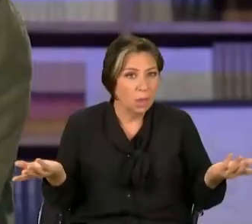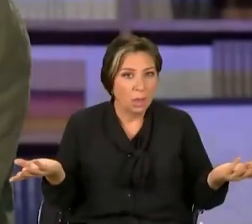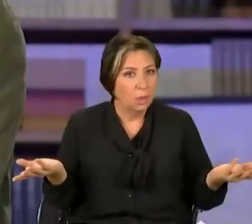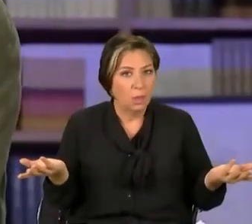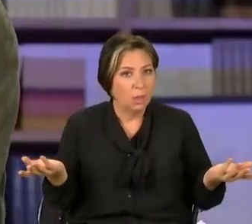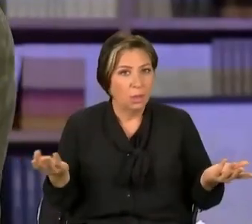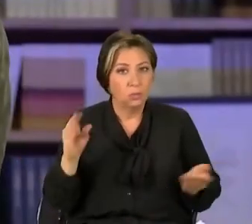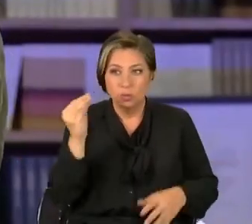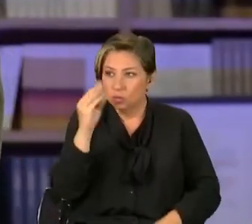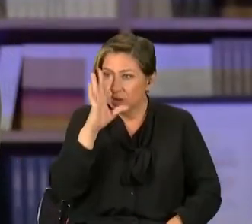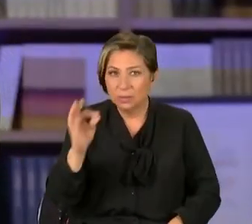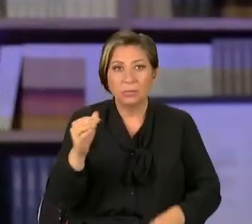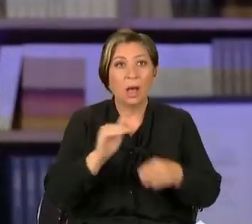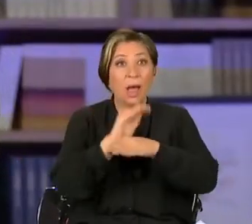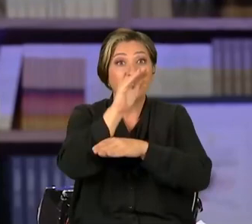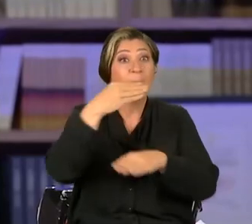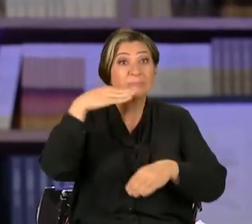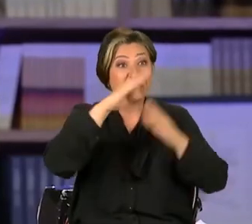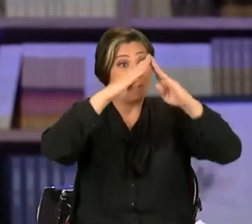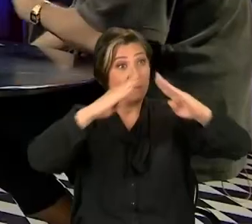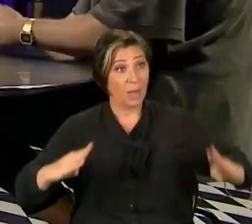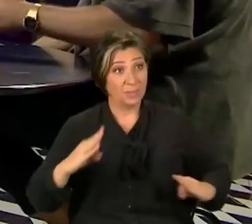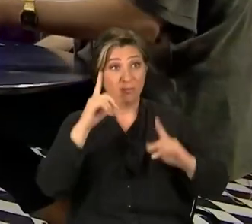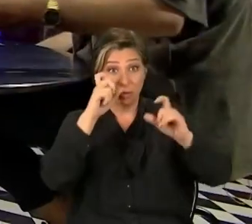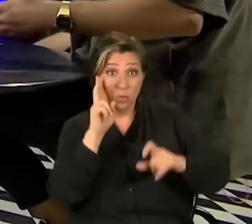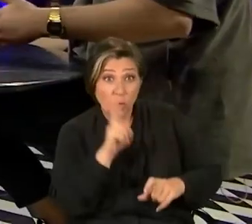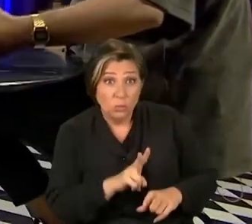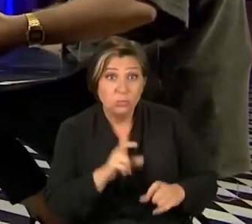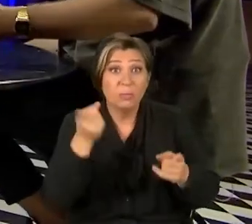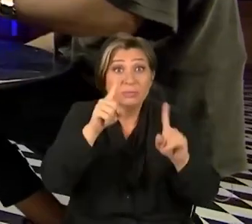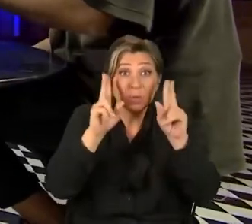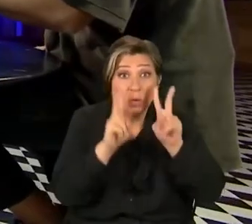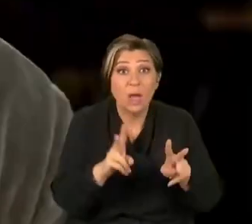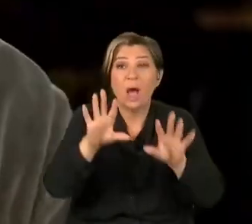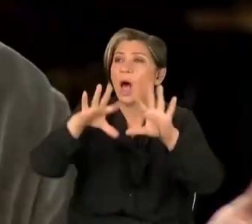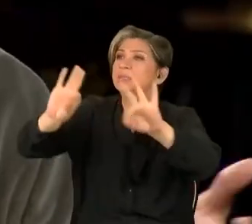çocuk kim çocuk hayatında piramit fotoğrafından başka bir şey görmemiş